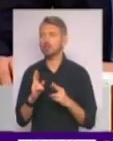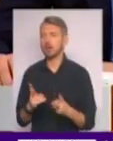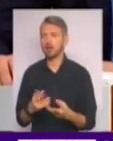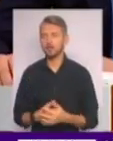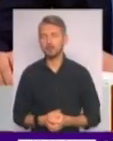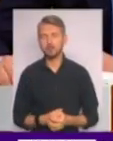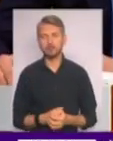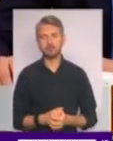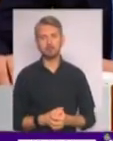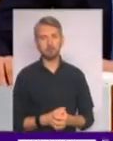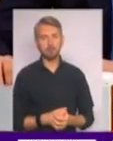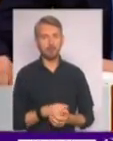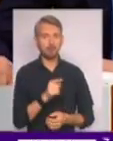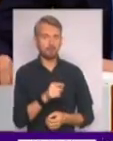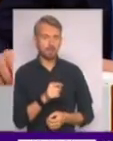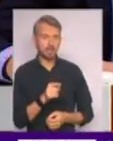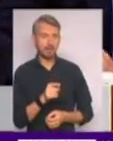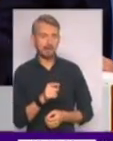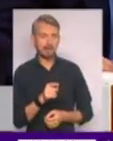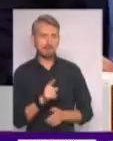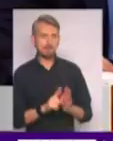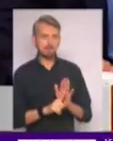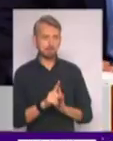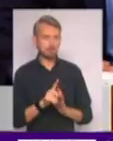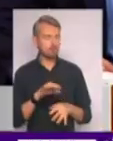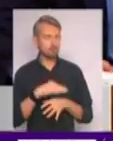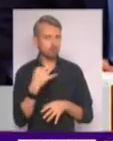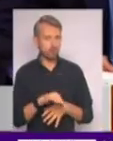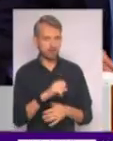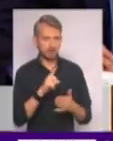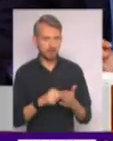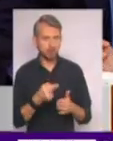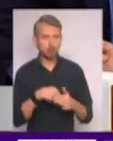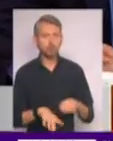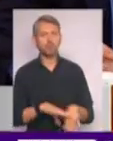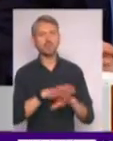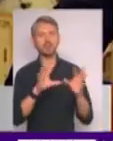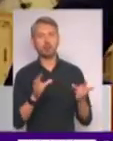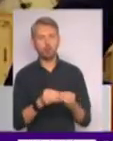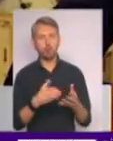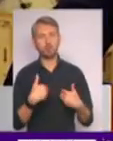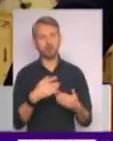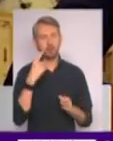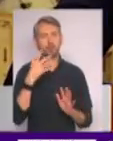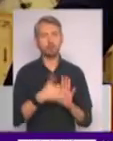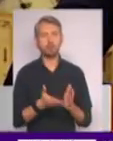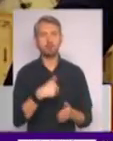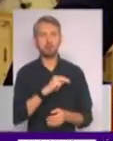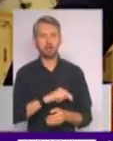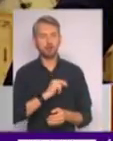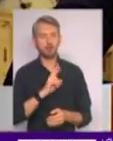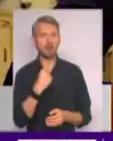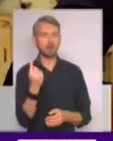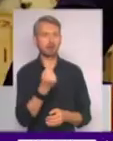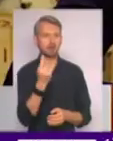От ви десь по-своєму зачепили за болісне, тому що в цілому ми з вами розуміємо, що ми працюємо як єдиний механізм,